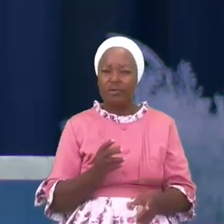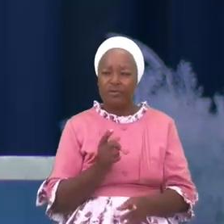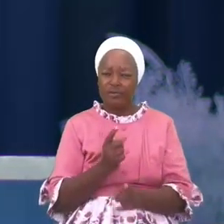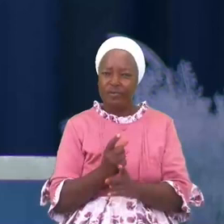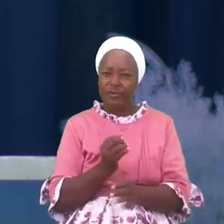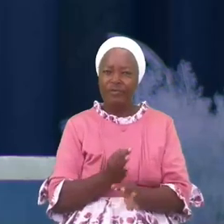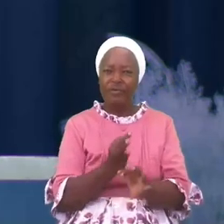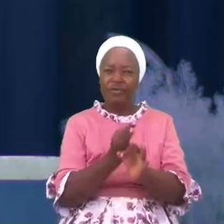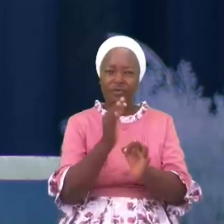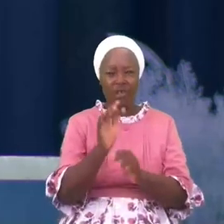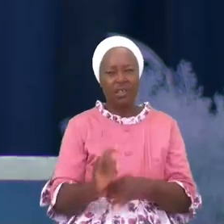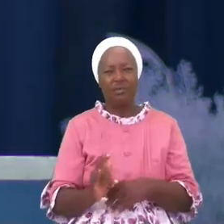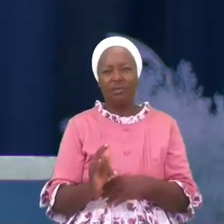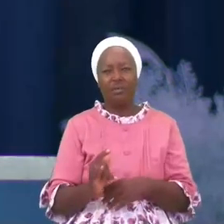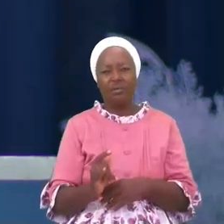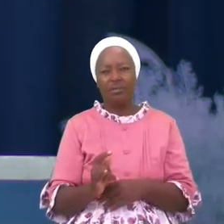sincèrement.